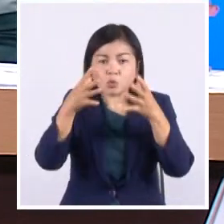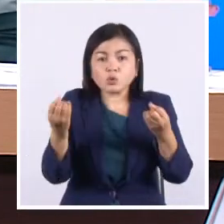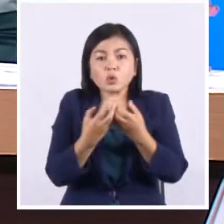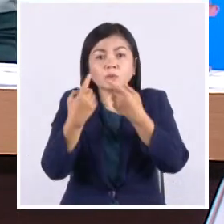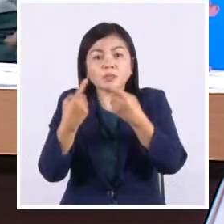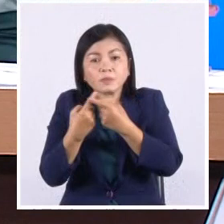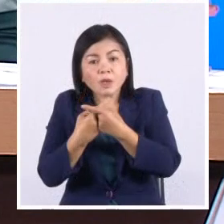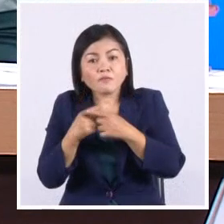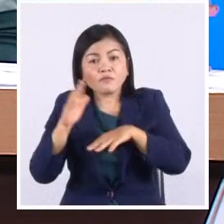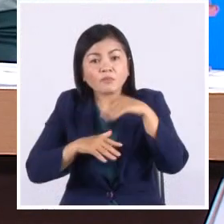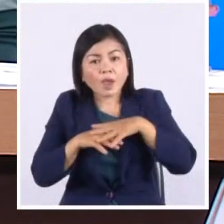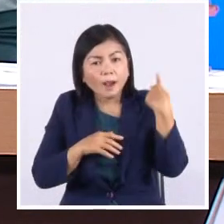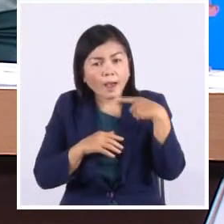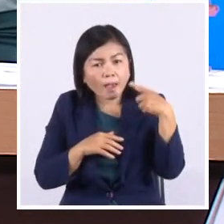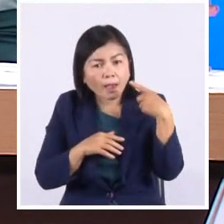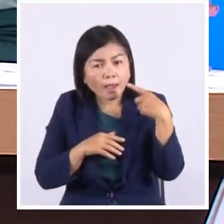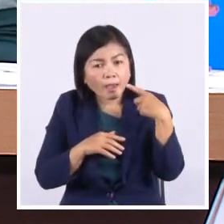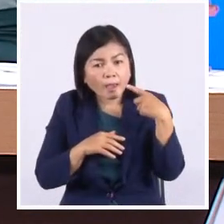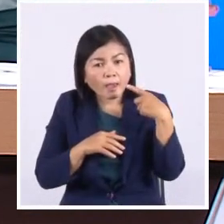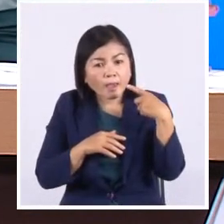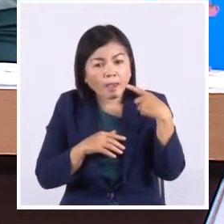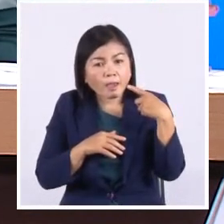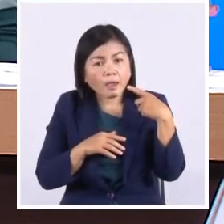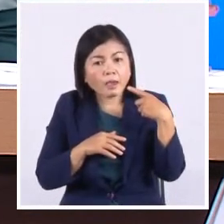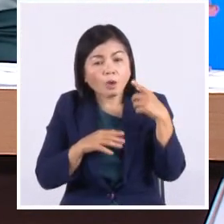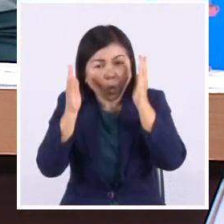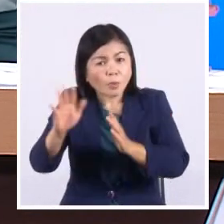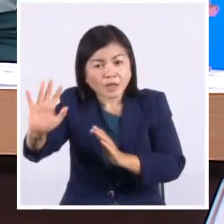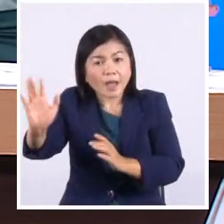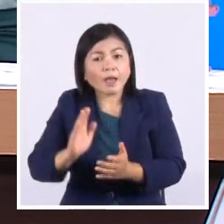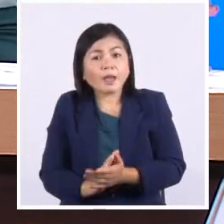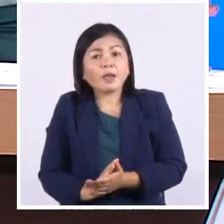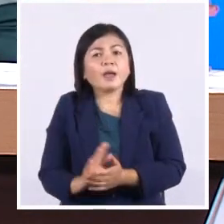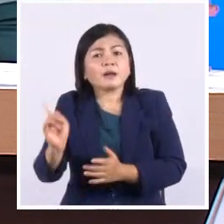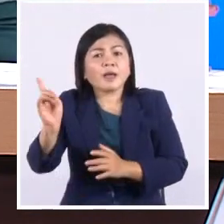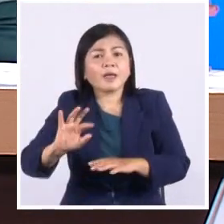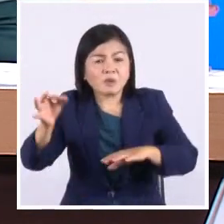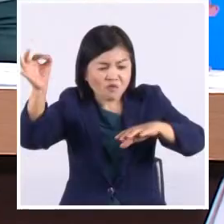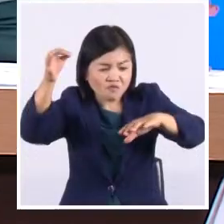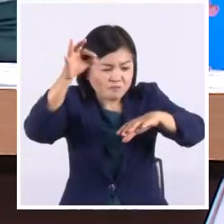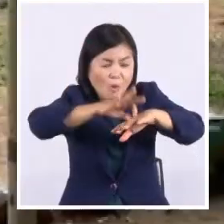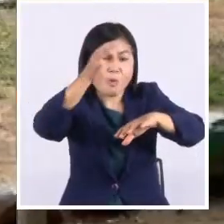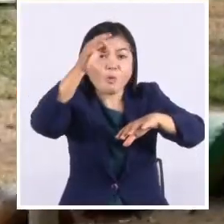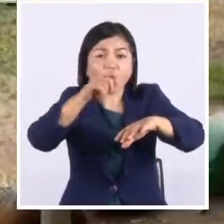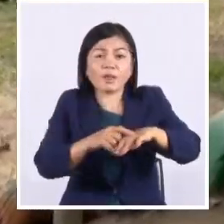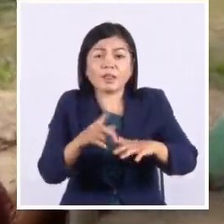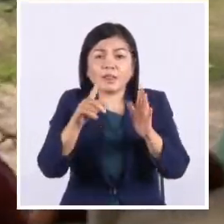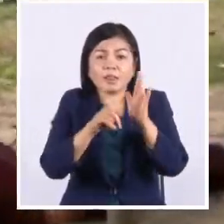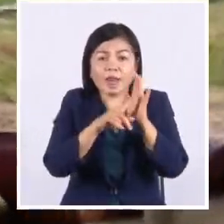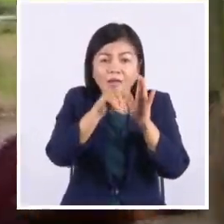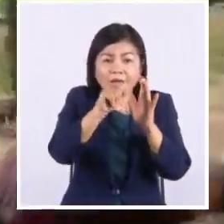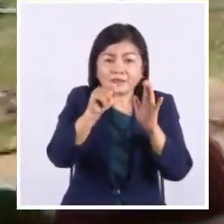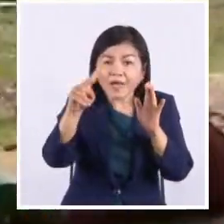บอกคนก่อเหตุเลยเฉลยไปเลยเป็นนับร้อยเลยอ่ะไม่ใช่คนคุณผู้ชมเป็นฝูงแตนฝูงแตนนับร้